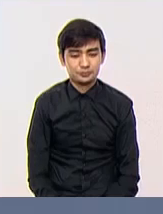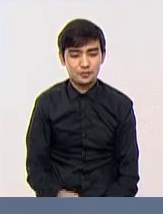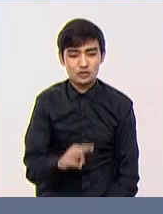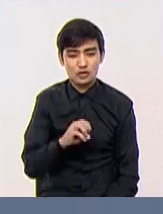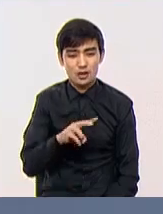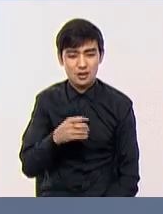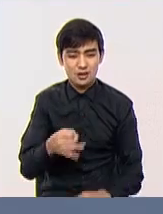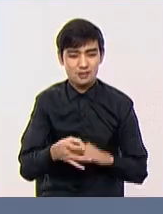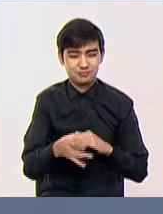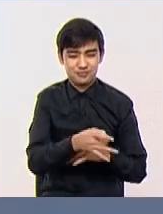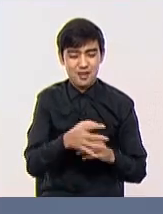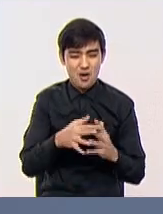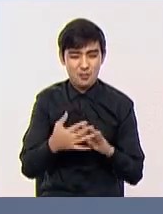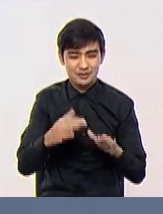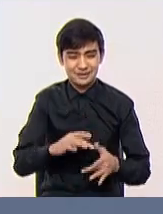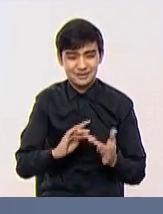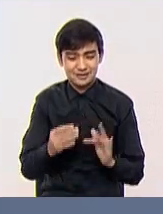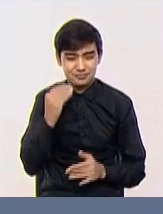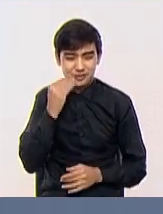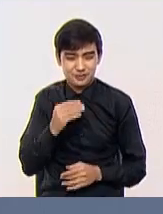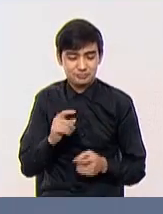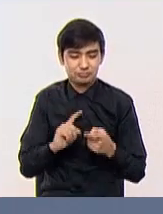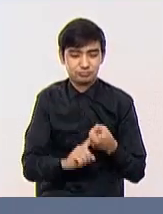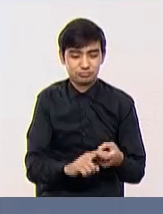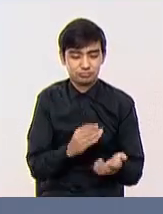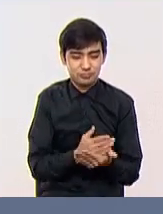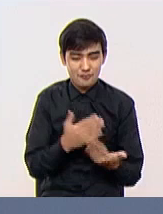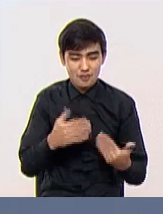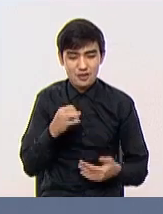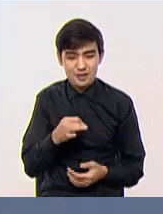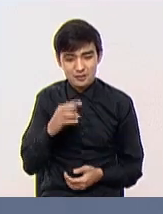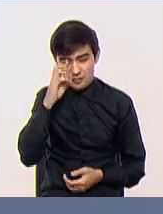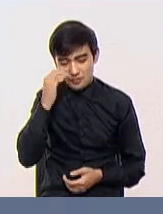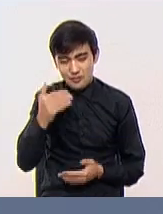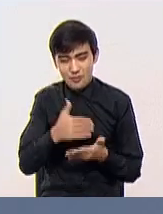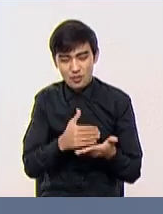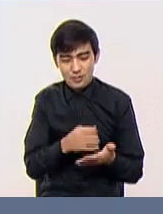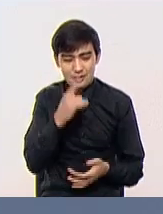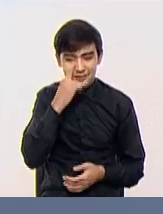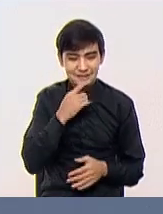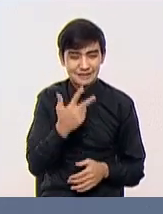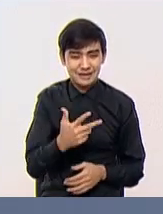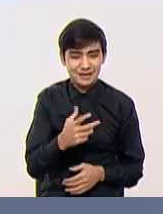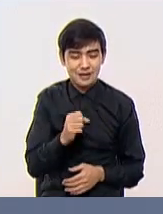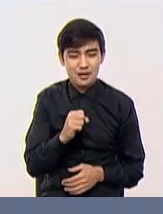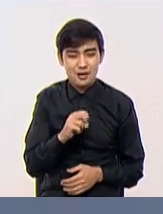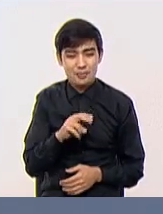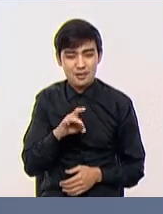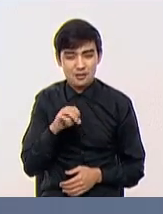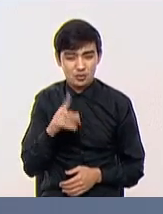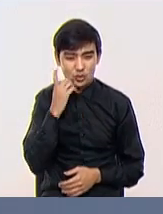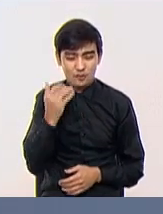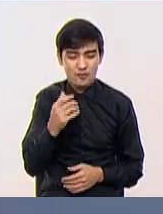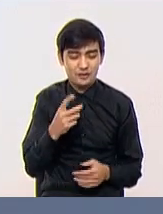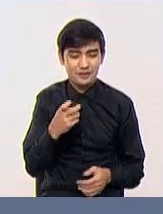Шалғайдағы ауылдарға жылдамдығы жоғары интернет қосылып жатыр. Мемлекеттік бағдарламамен қазақстандық 3 мобильді оператор 250 плюс